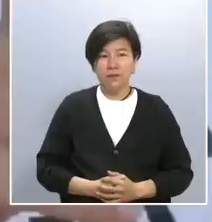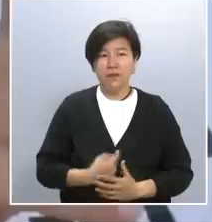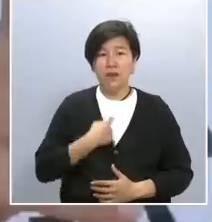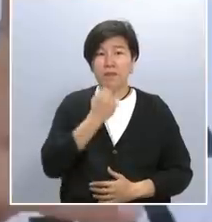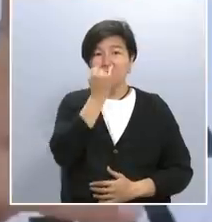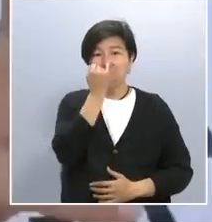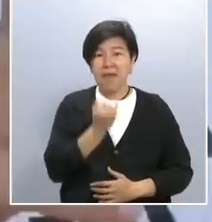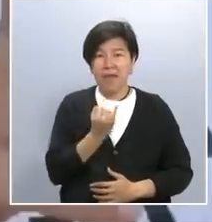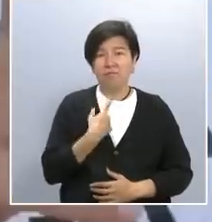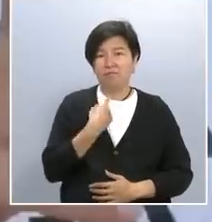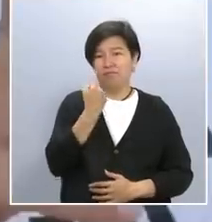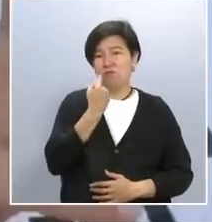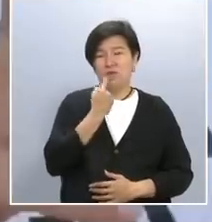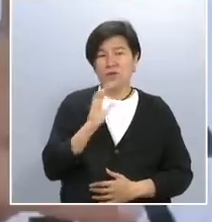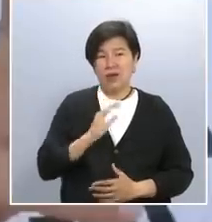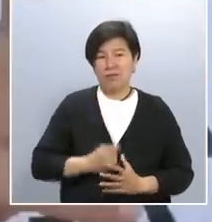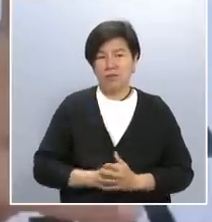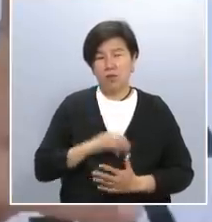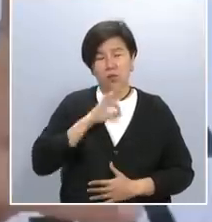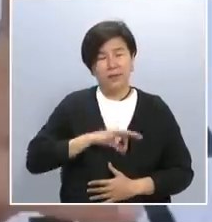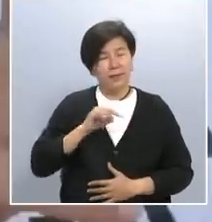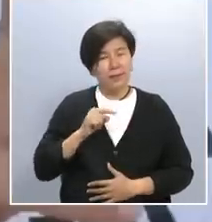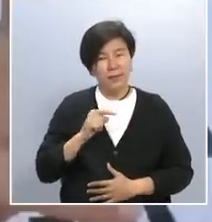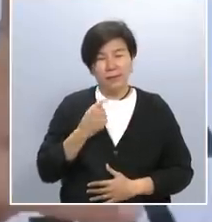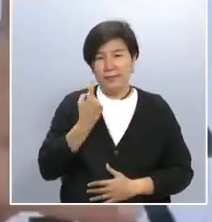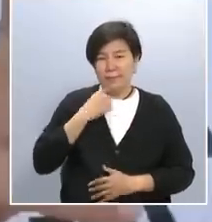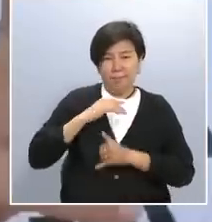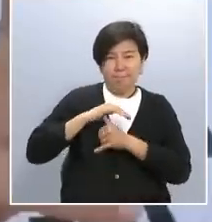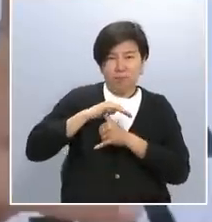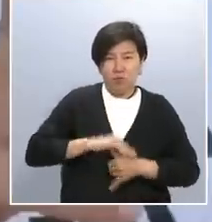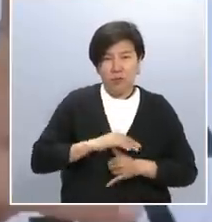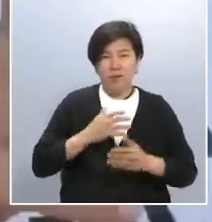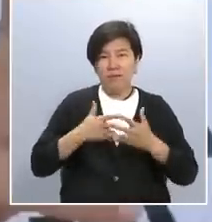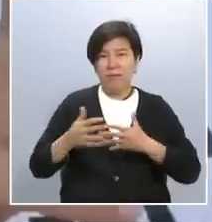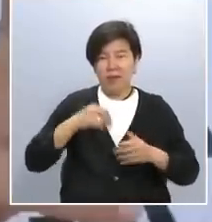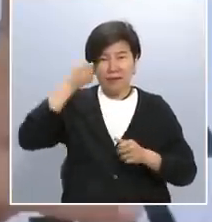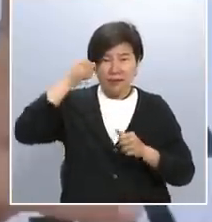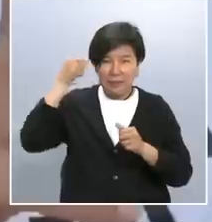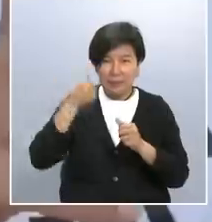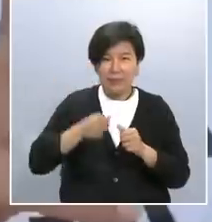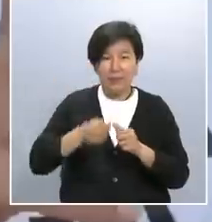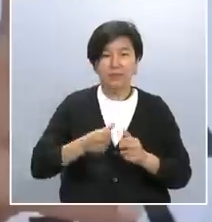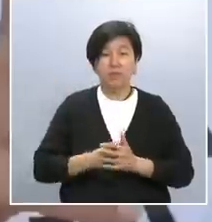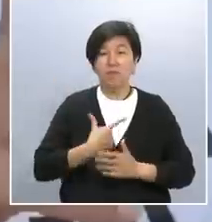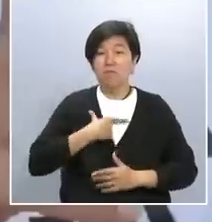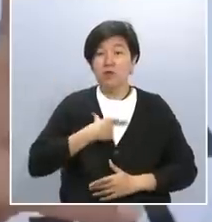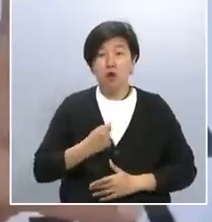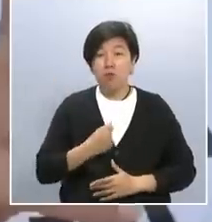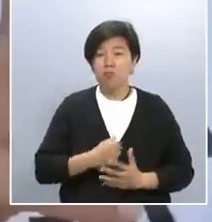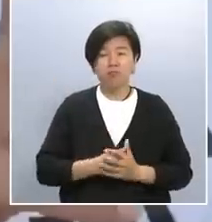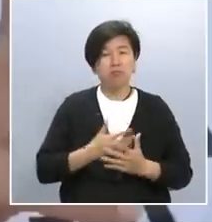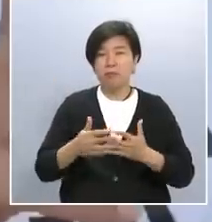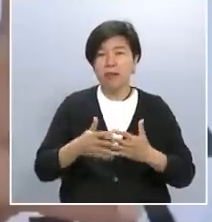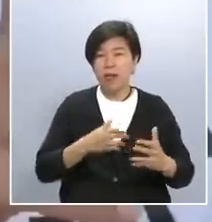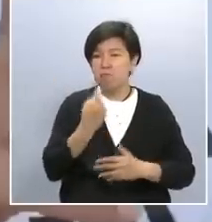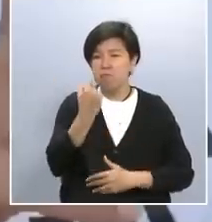แต่คนบางคนกระทืบซ้ำอีกไม่เป็นไรล้มเพื่อลุกเป็นบทเรียนไม่ชอบไม่เชียร์ไม่ว่าอย่ามาด้อย